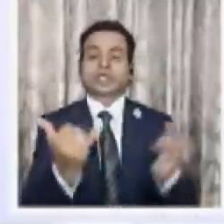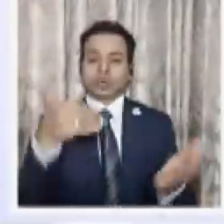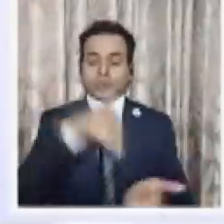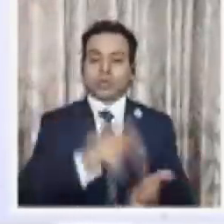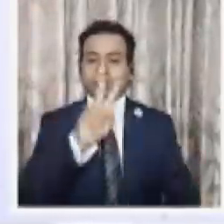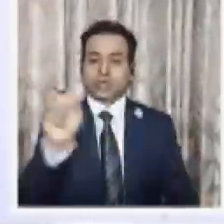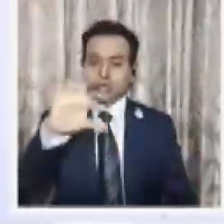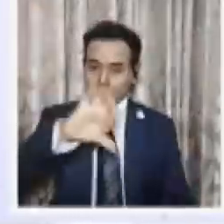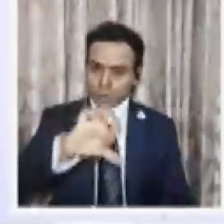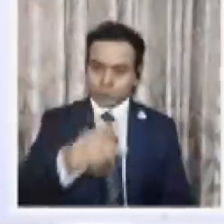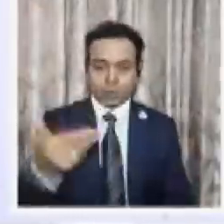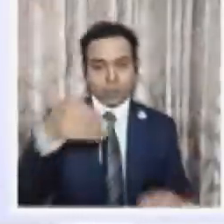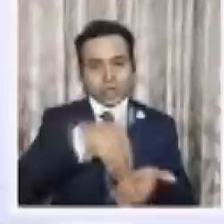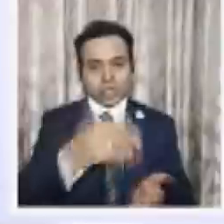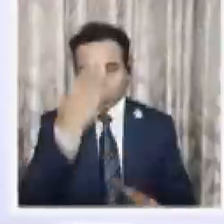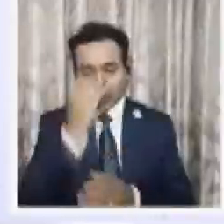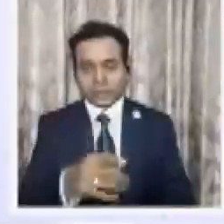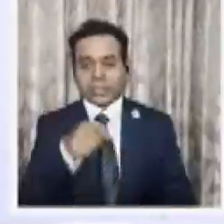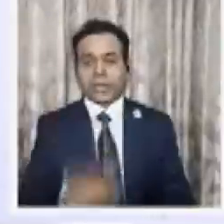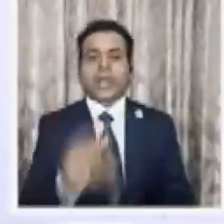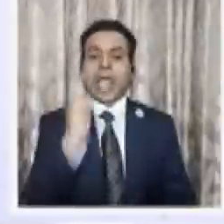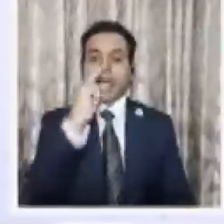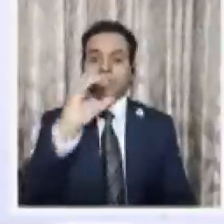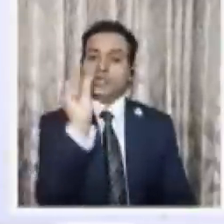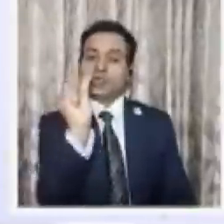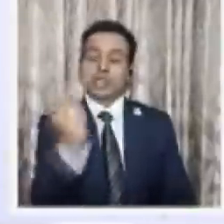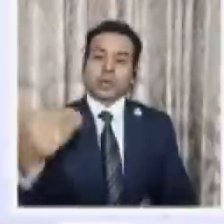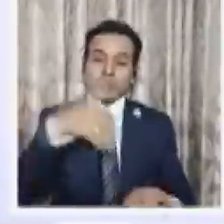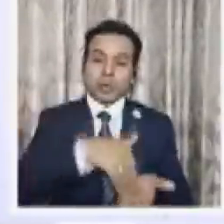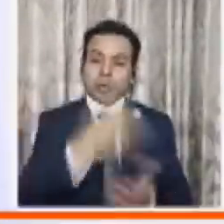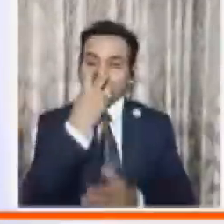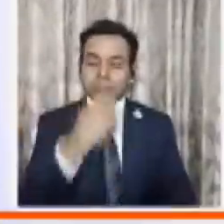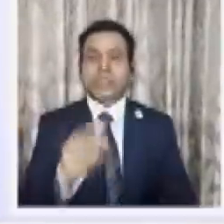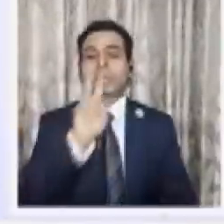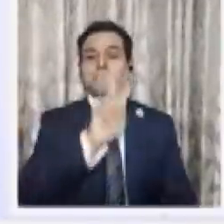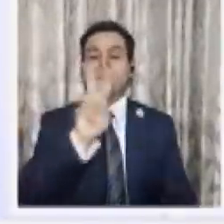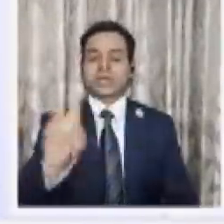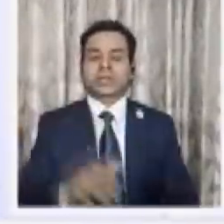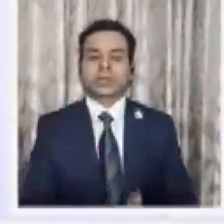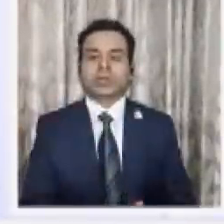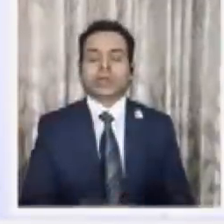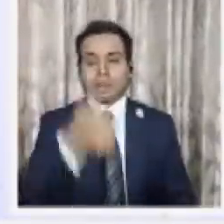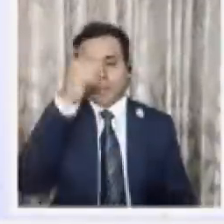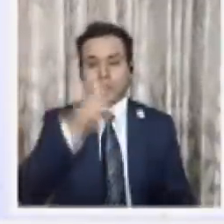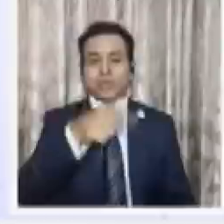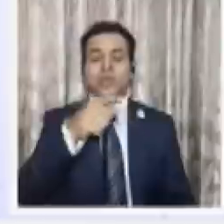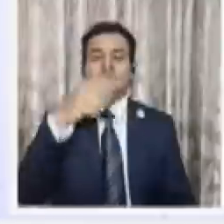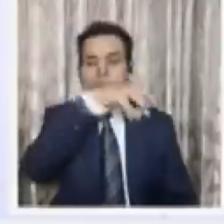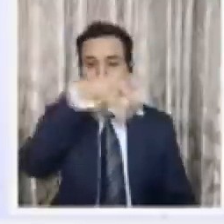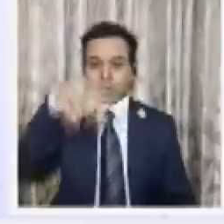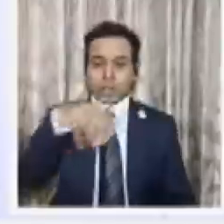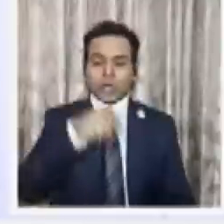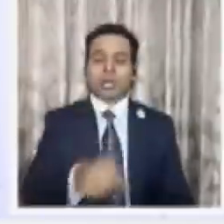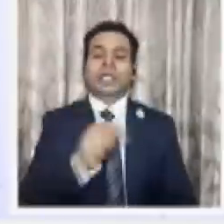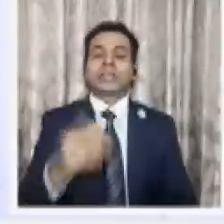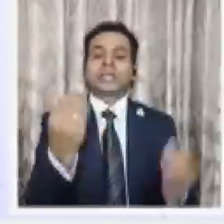আছেন 168 জন, চট্টগ্রাম মহানগরীর সাধারণ শয্যায় ভর্তি আছেন 290 জন, আইসিইউতে ভর্তি আছেন 22 জন।